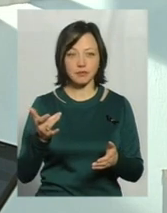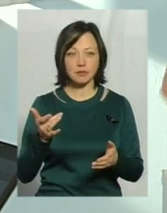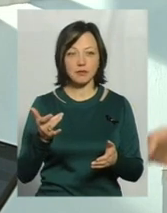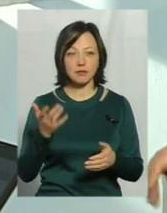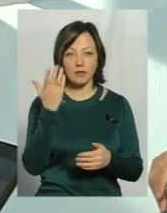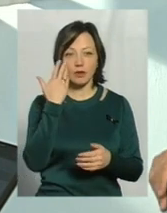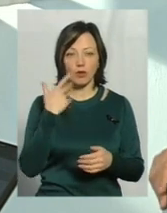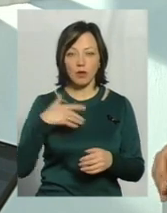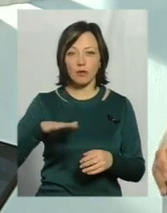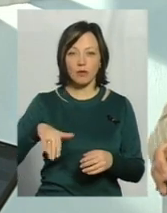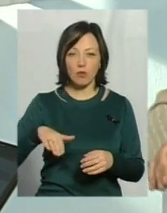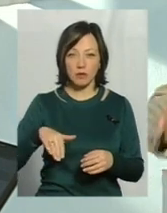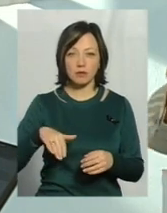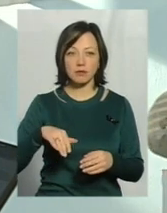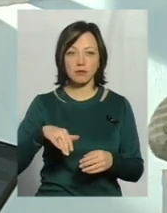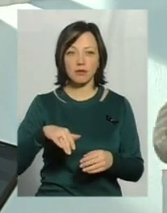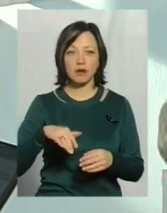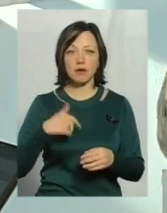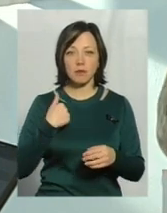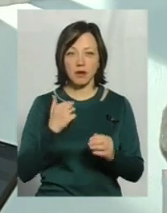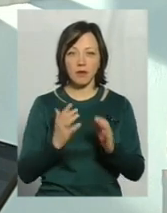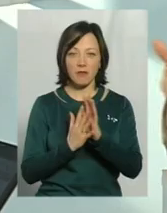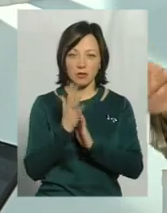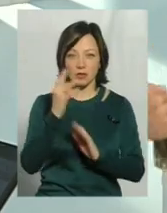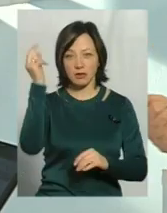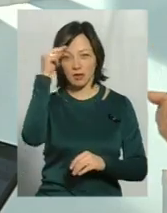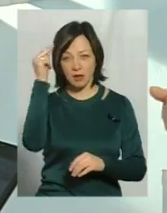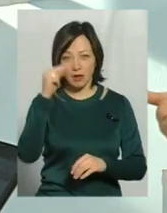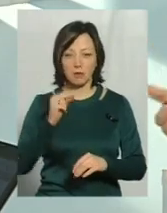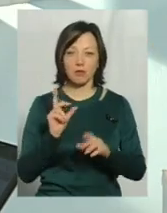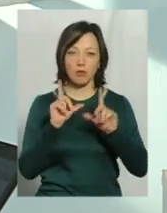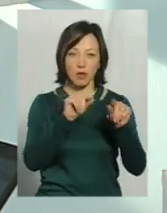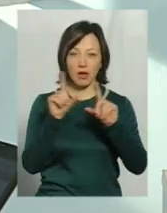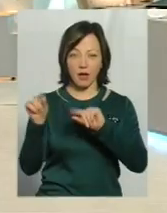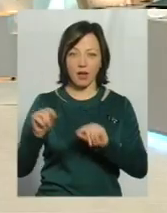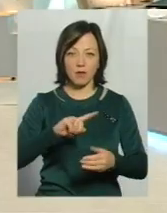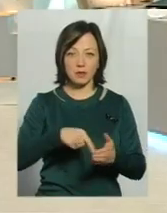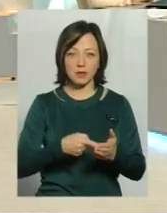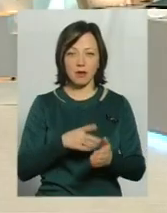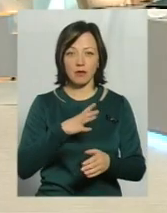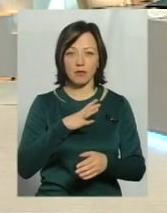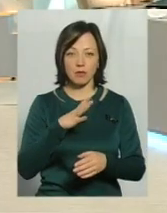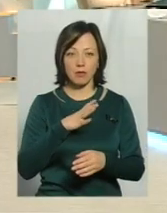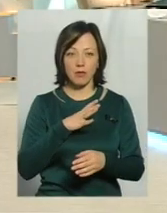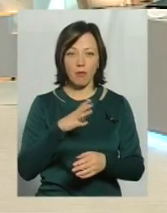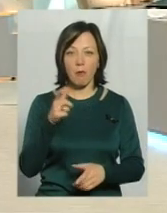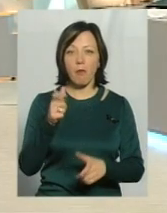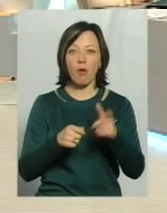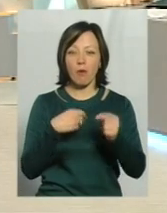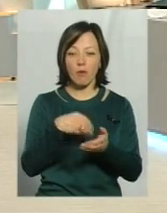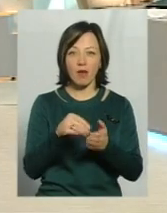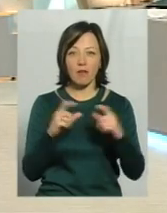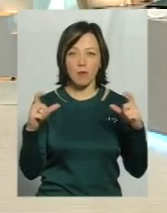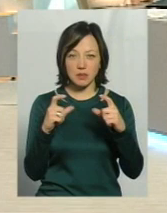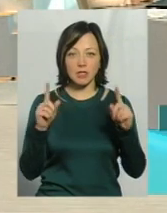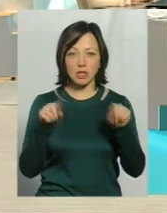коли потім в міста ми вже повиростали, десь повивчалися, пішли в міста і вже молоко не з корови доїли, а купляли в магазині,